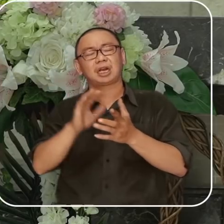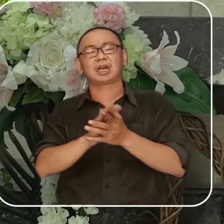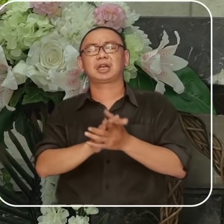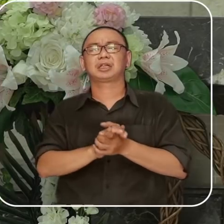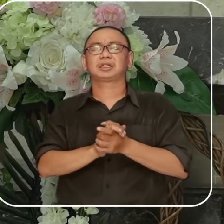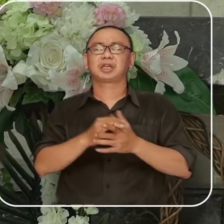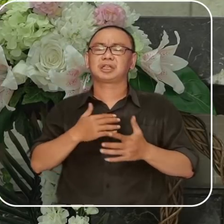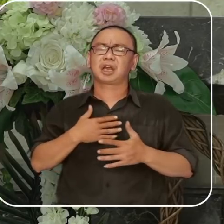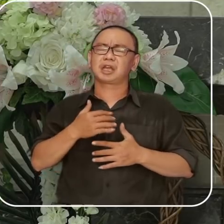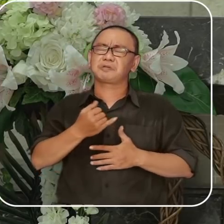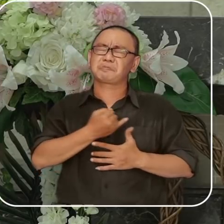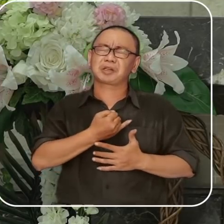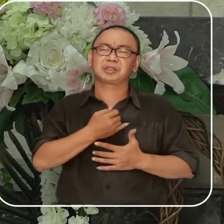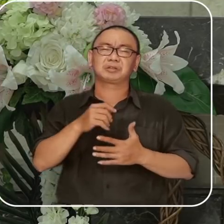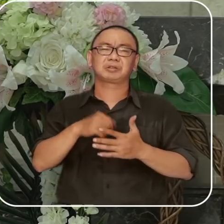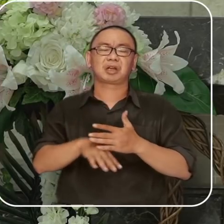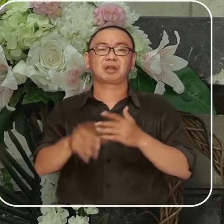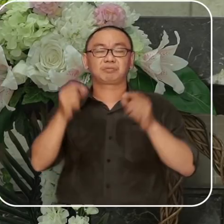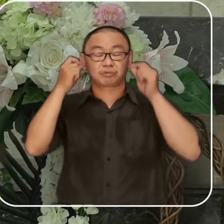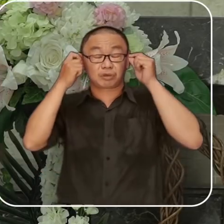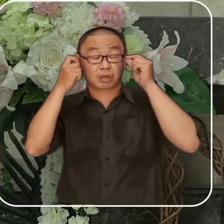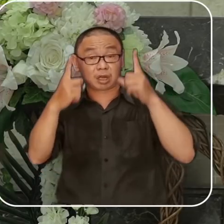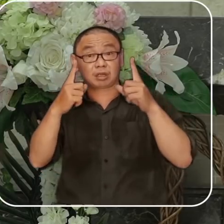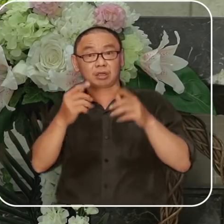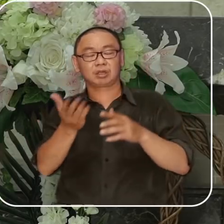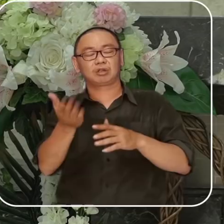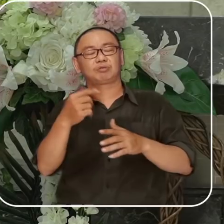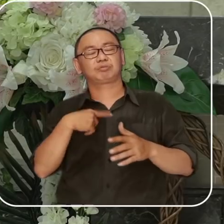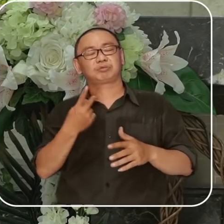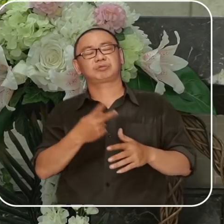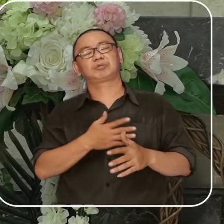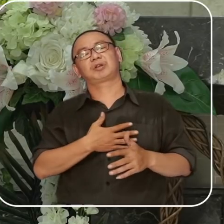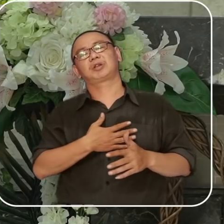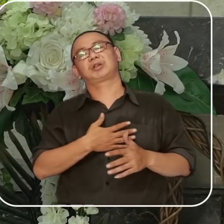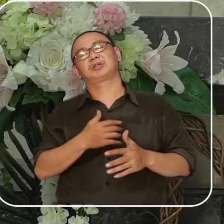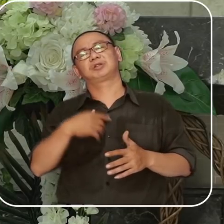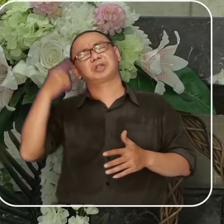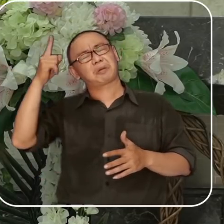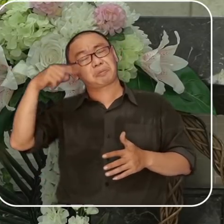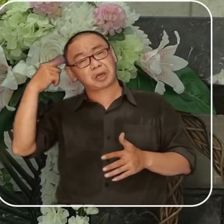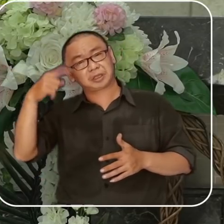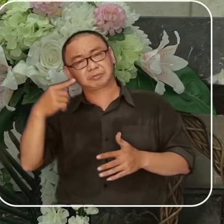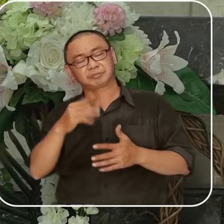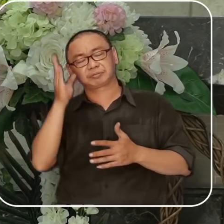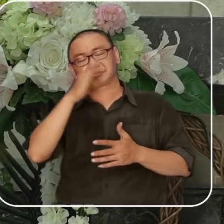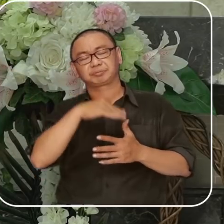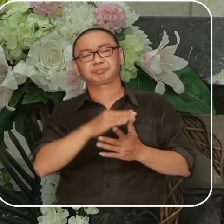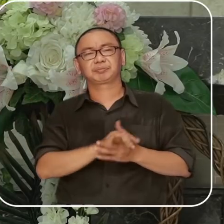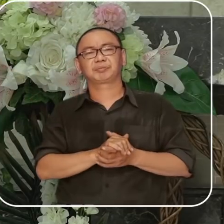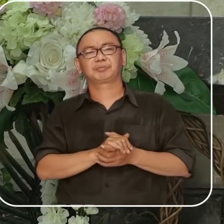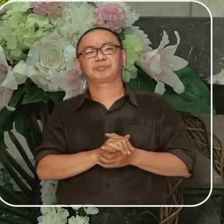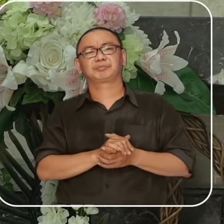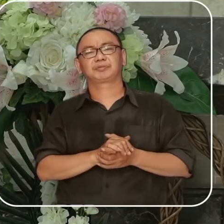imani, itu adalah dalam realita hidup saya setiap hari. Dan itulah yang saya